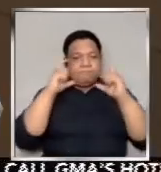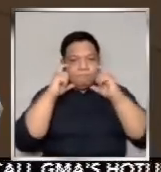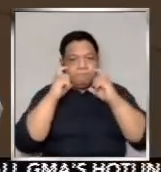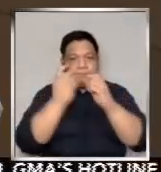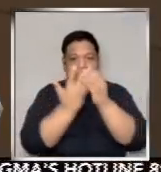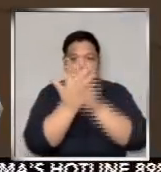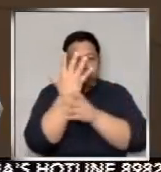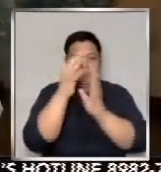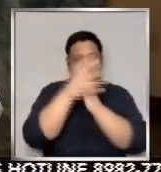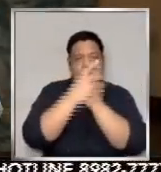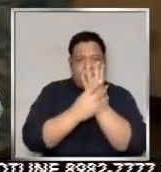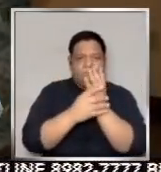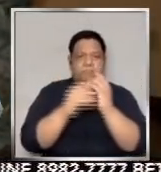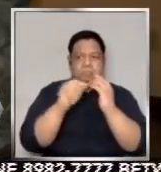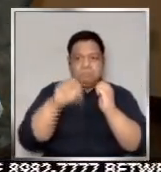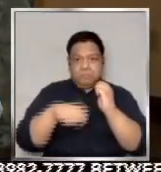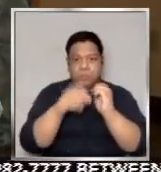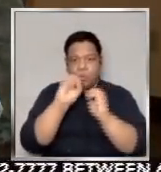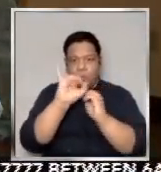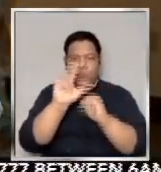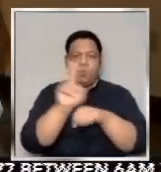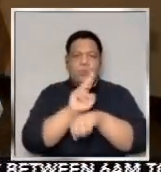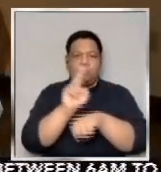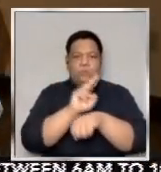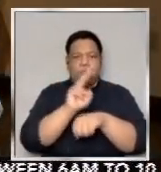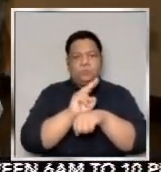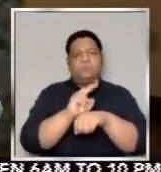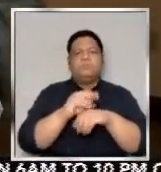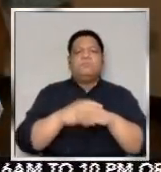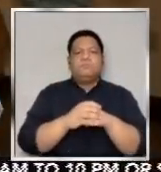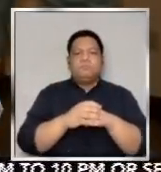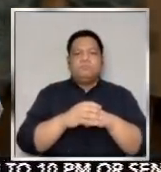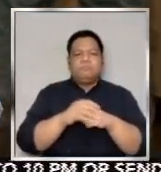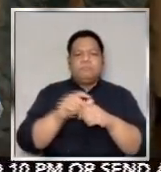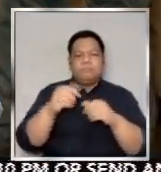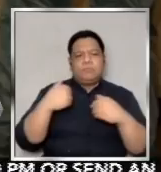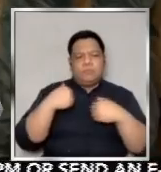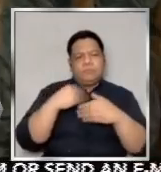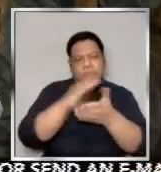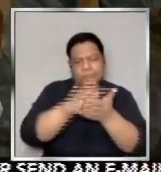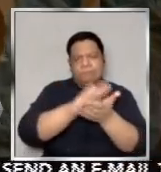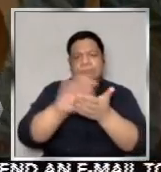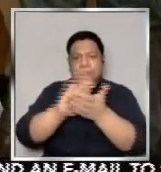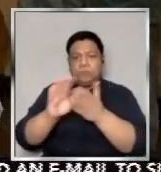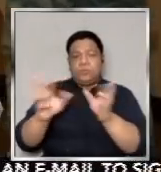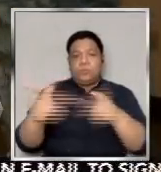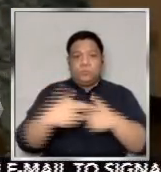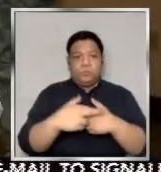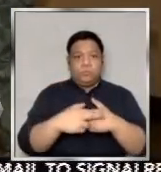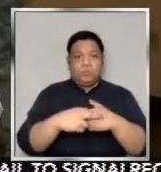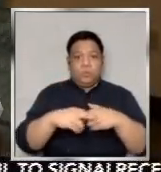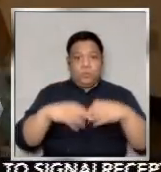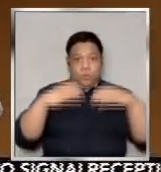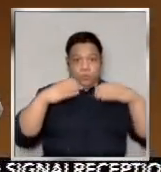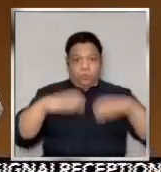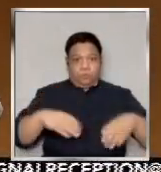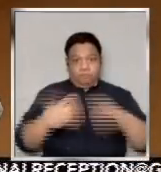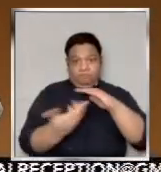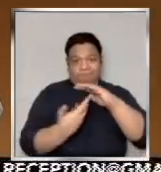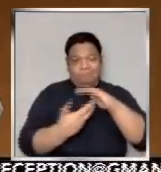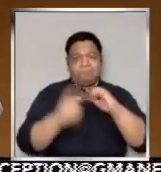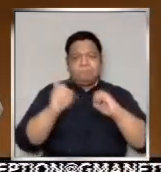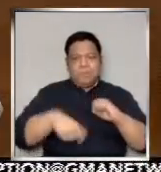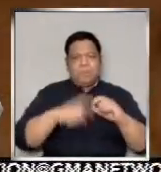at surgical socks. May at maya rin daw ang pagdidisinfect sa kwarto. Maging ang customer pagsusuotin ng mask pag nakaharap sa masahista